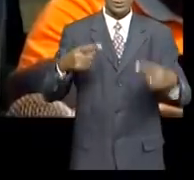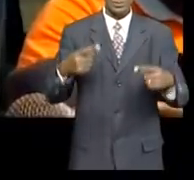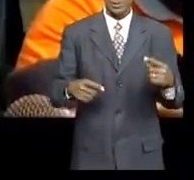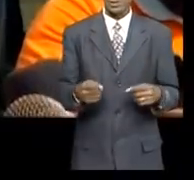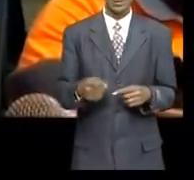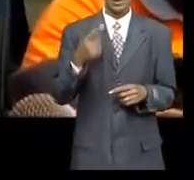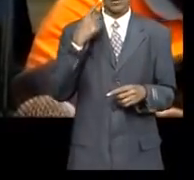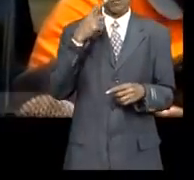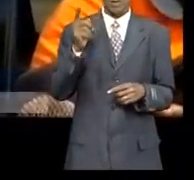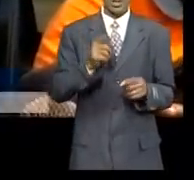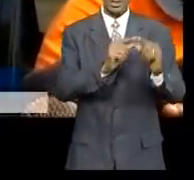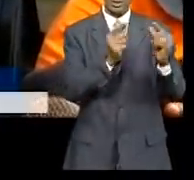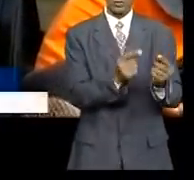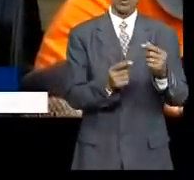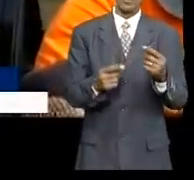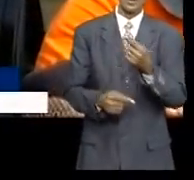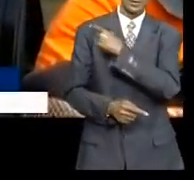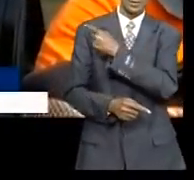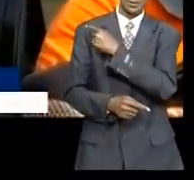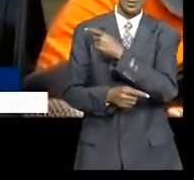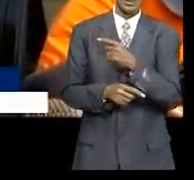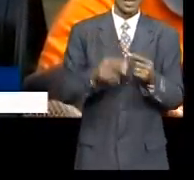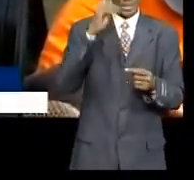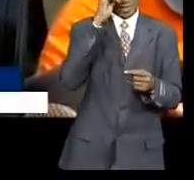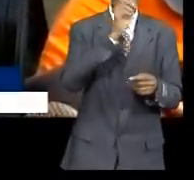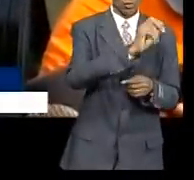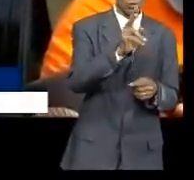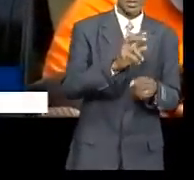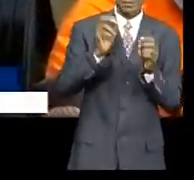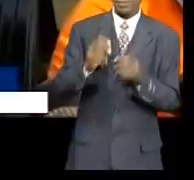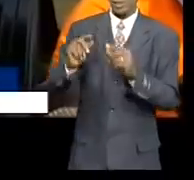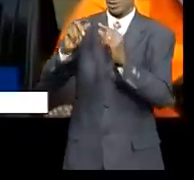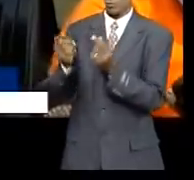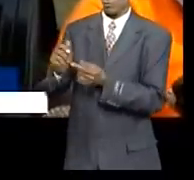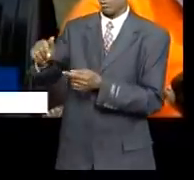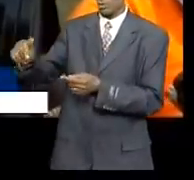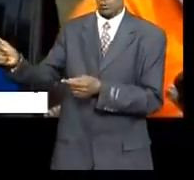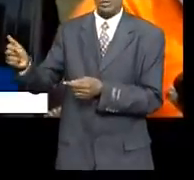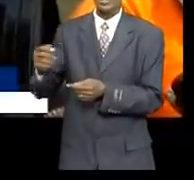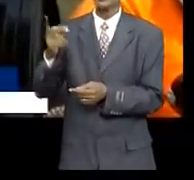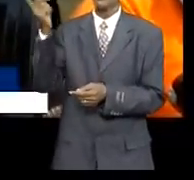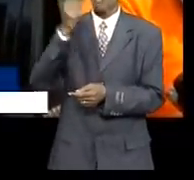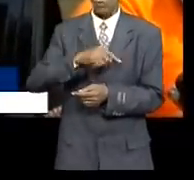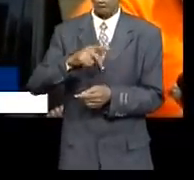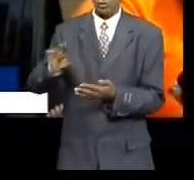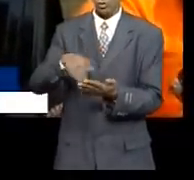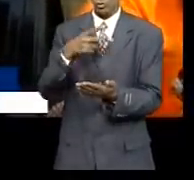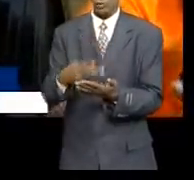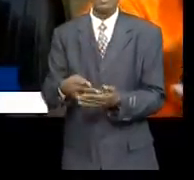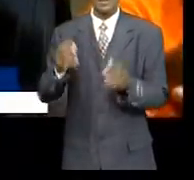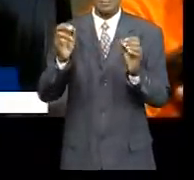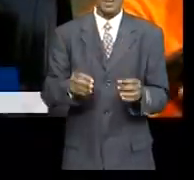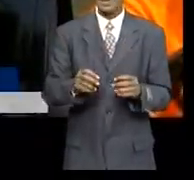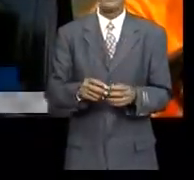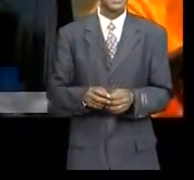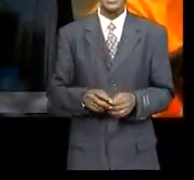justice, assistés par la police. Nous sommes d'abord à ce niveau, nous sommes vraiment reconnaissants à notre justice. Bien